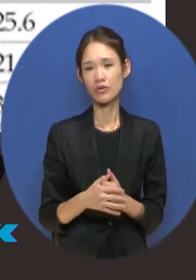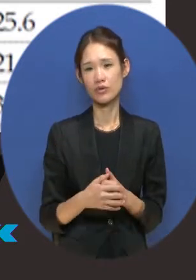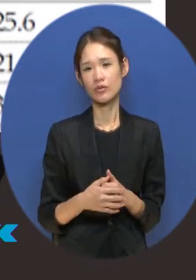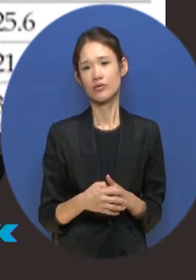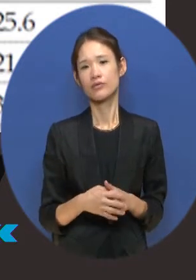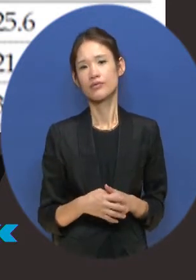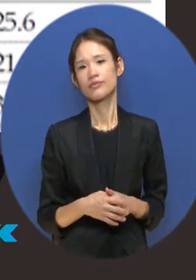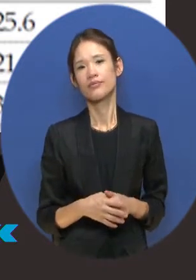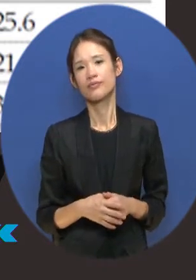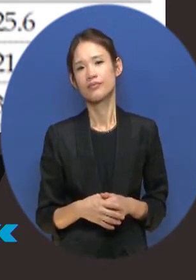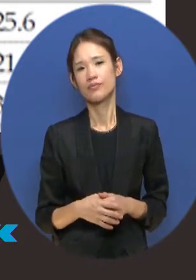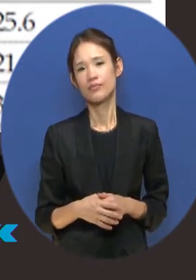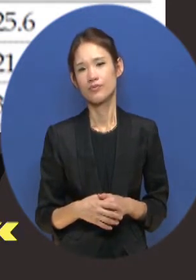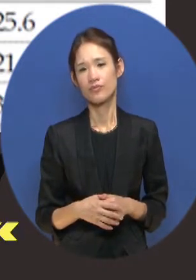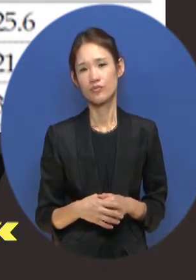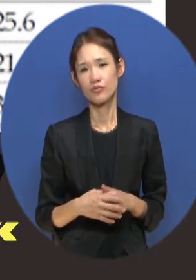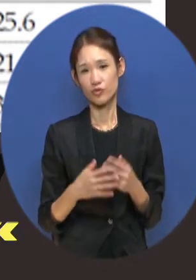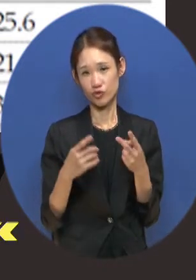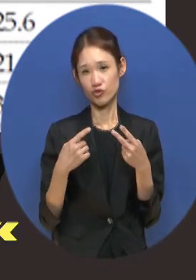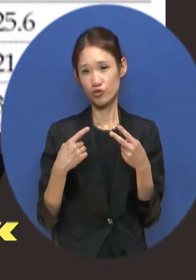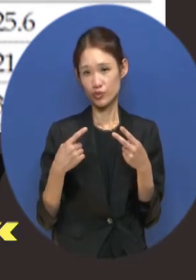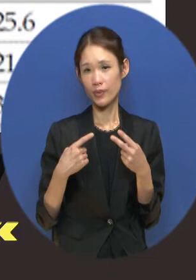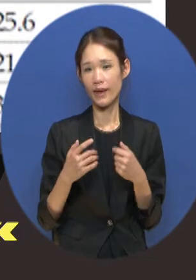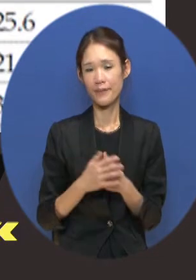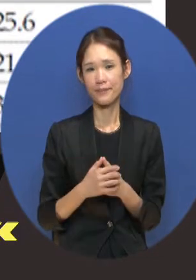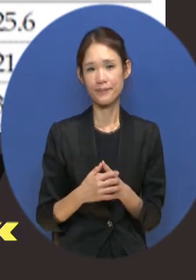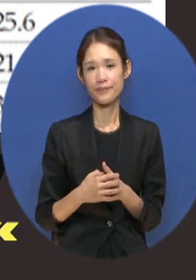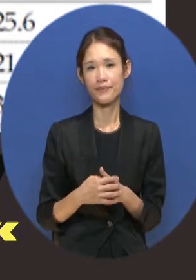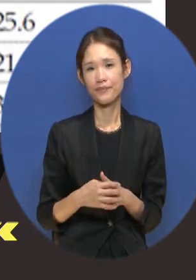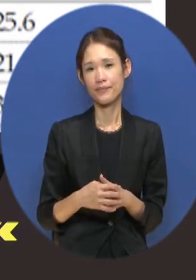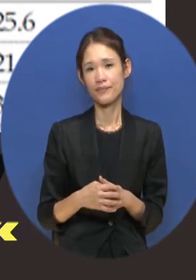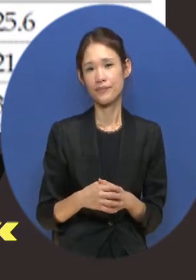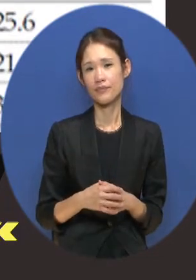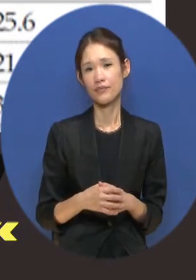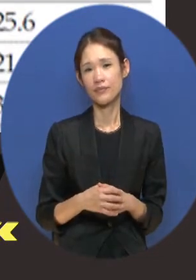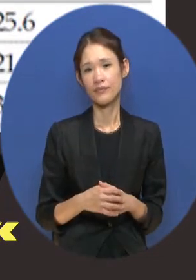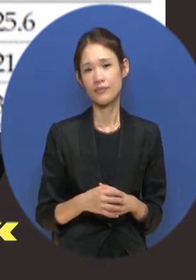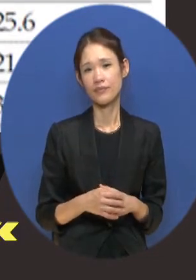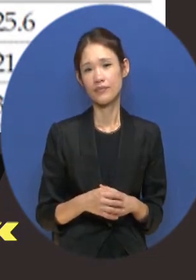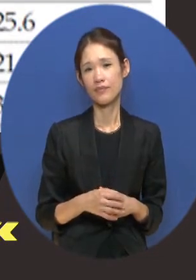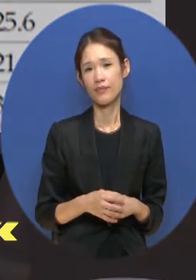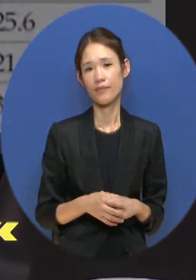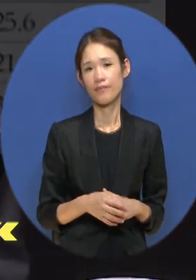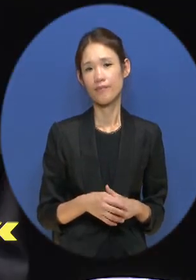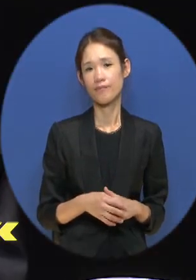88 정도. 겨울철에 한 두 배 정도 높군요. 네, 예. 88.4 이렇게 나오네요. 그래서